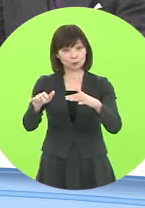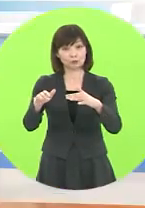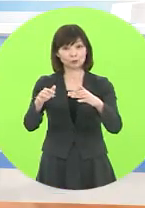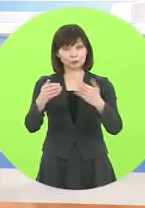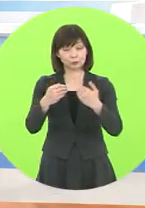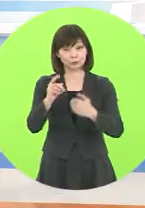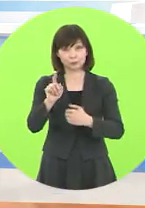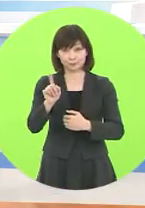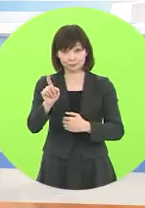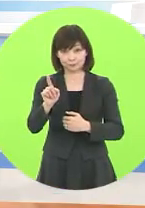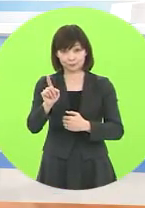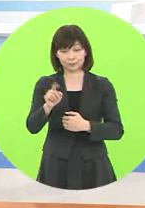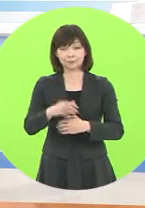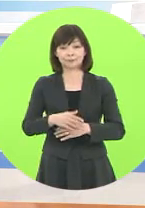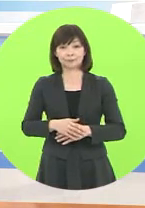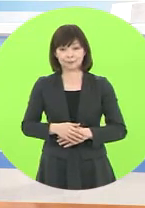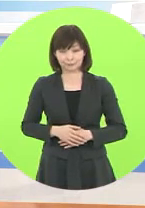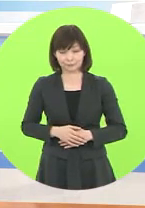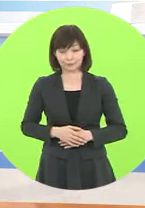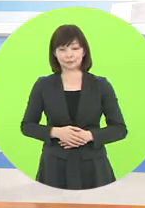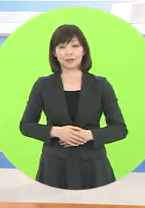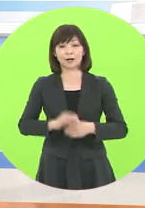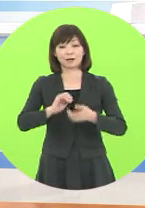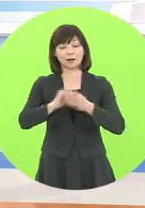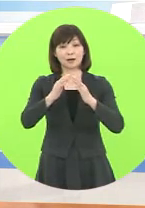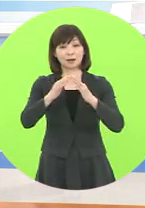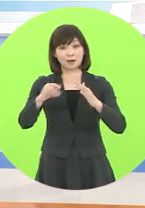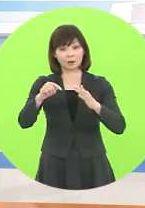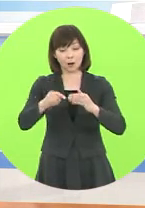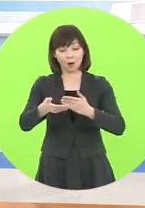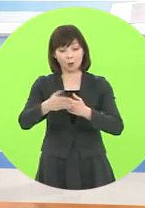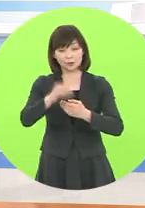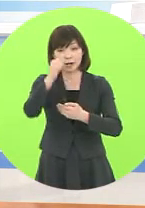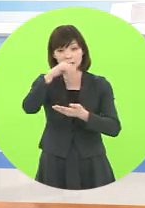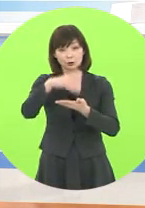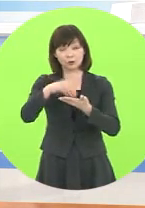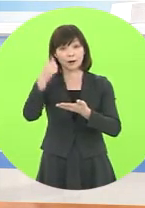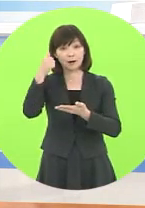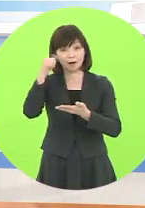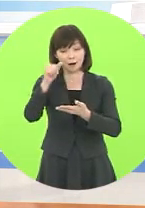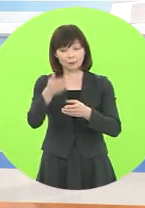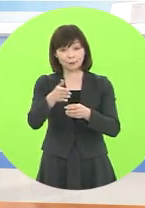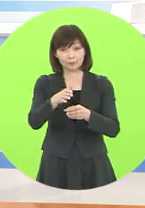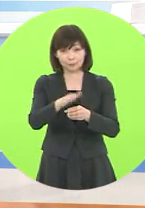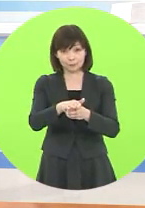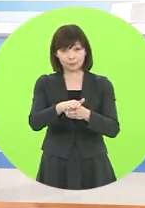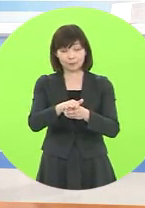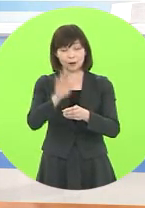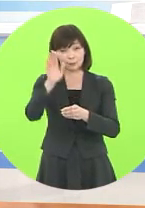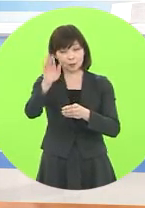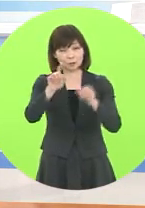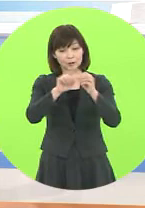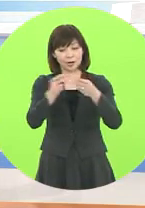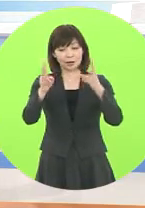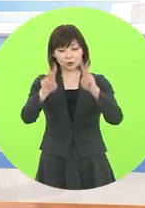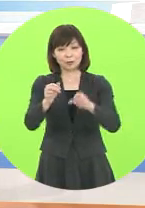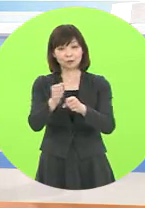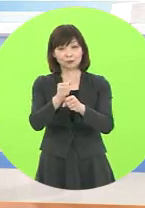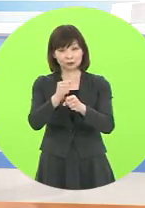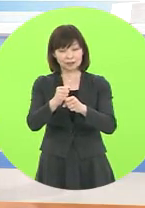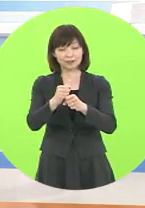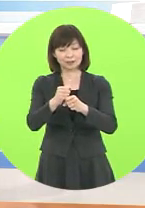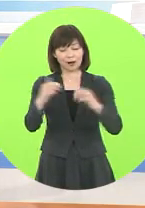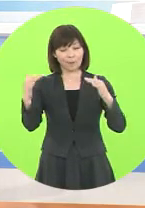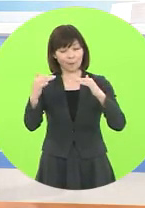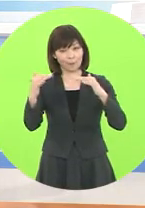か？ はい、この12月定例会は補正予算案などを踏まえて未来に向けた広島づくりが大いに議論